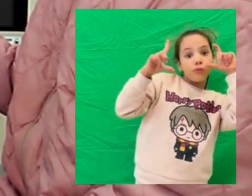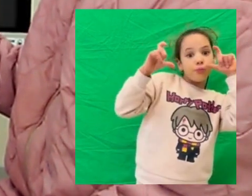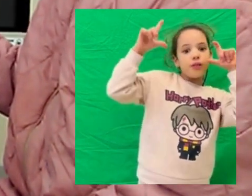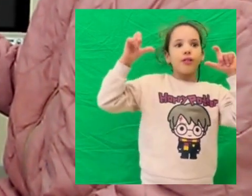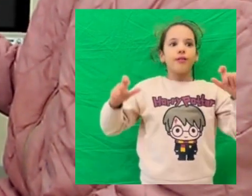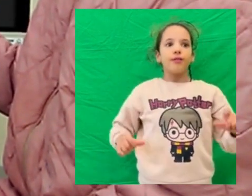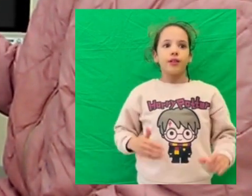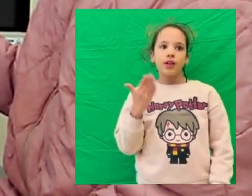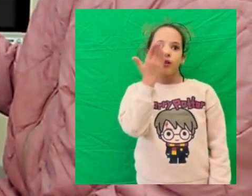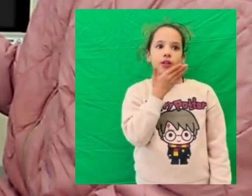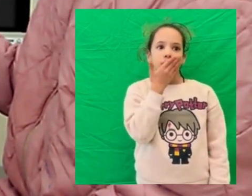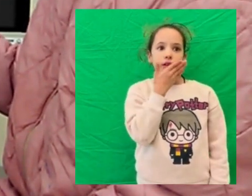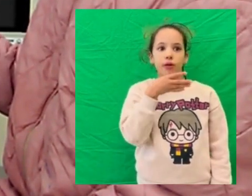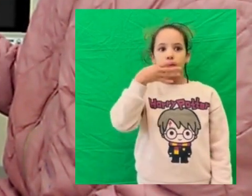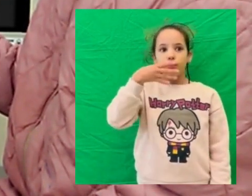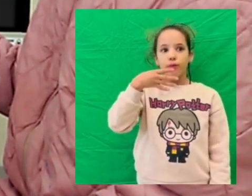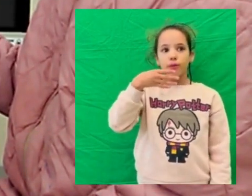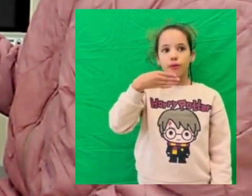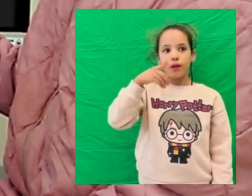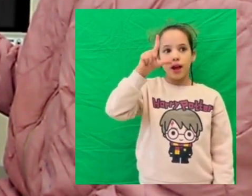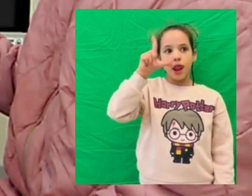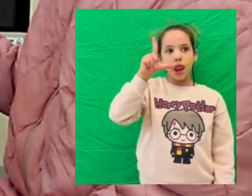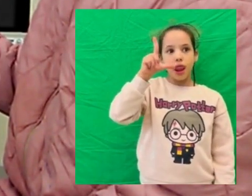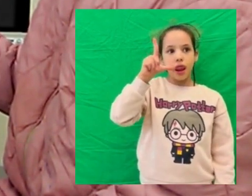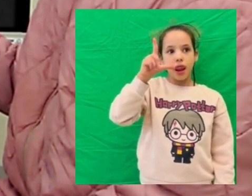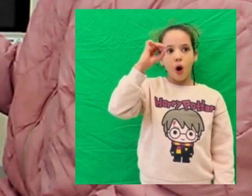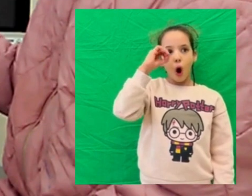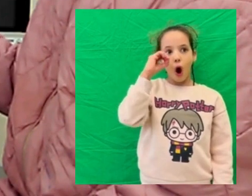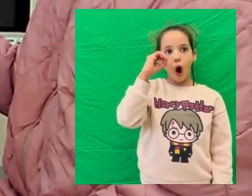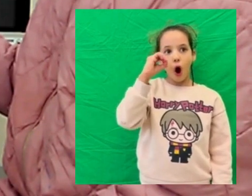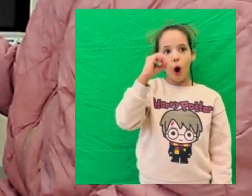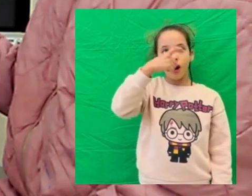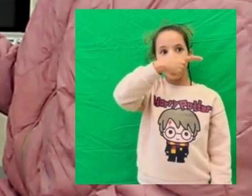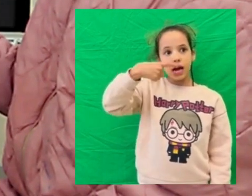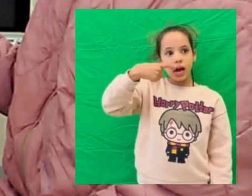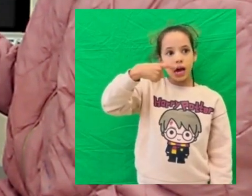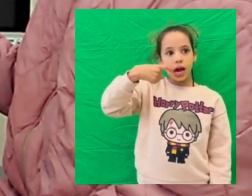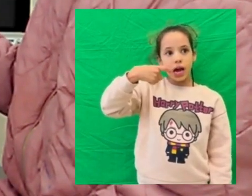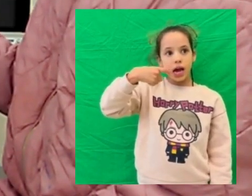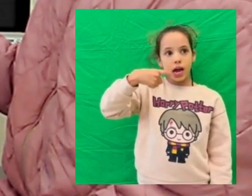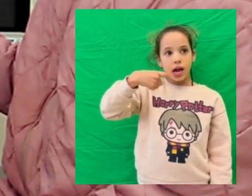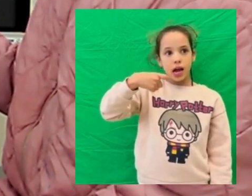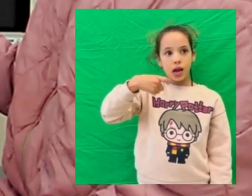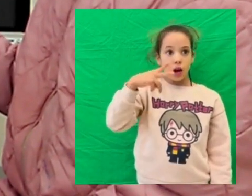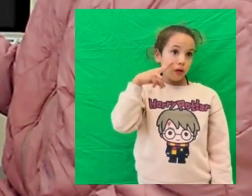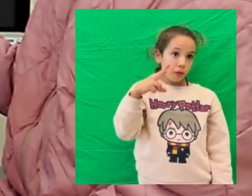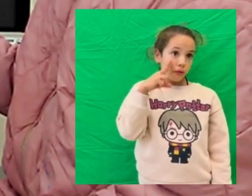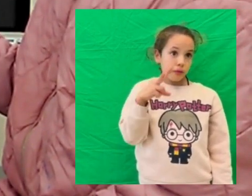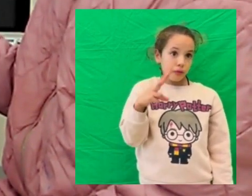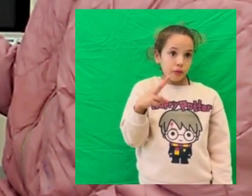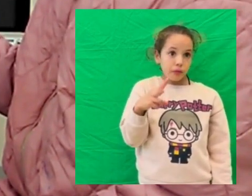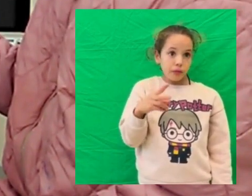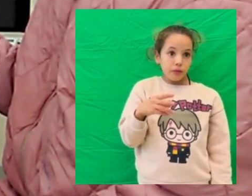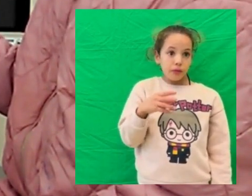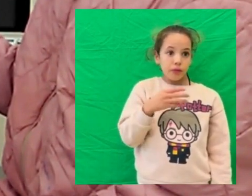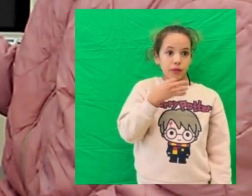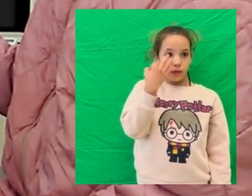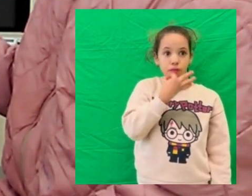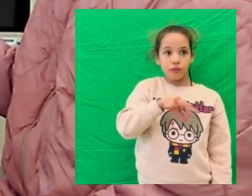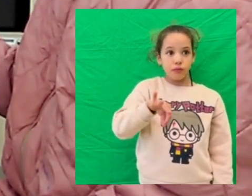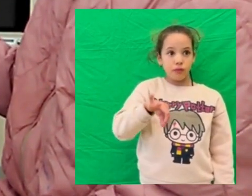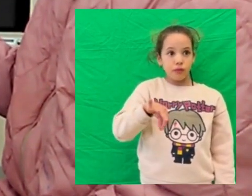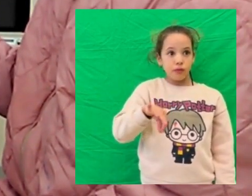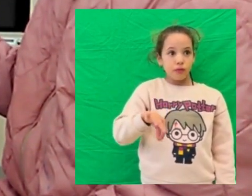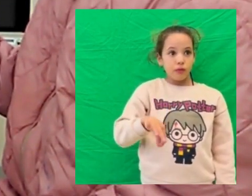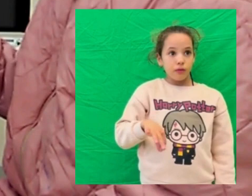informazioa jarri dugu. Gure lanaren argazkiak eskolako blogean ikusi ahal izango